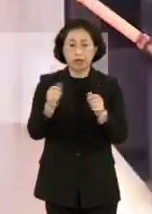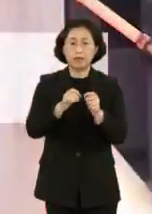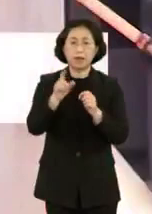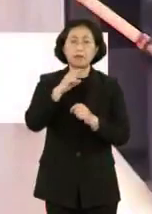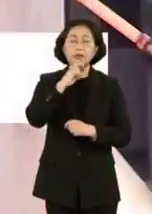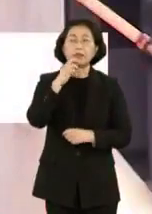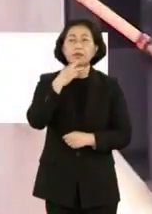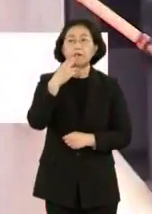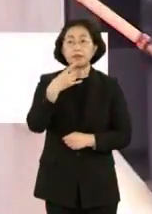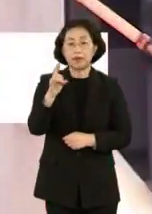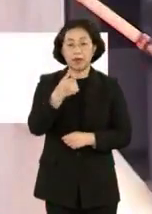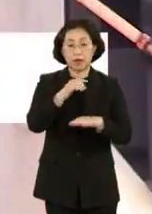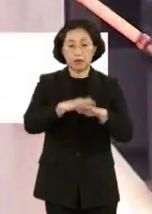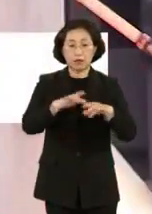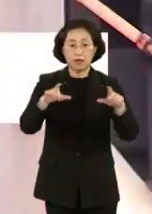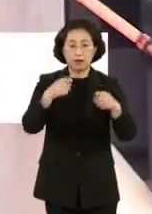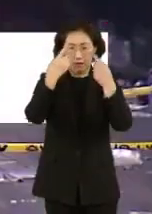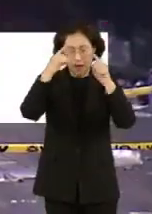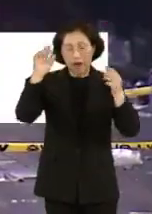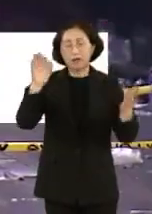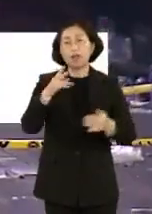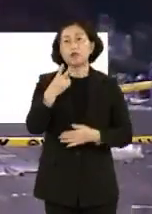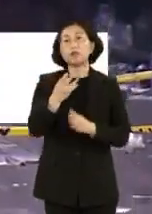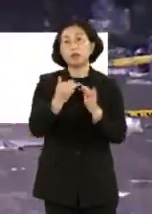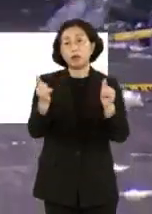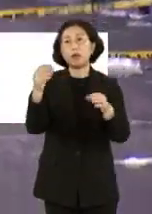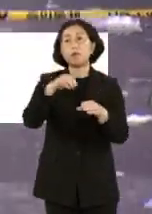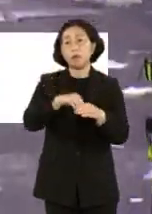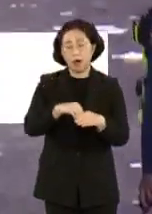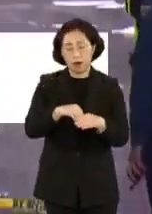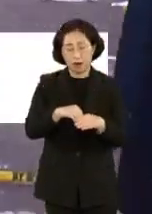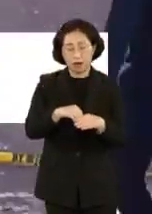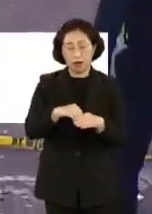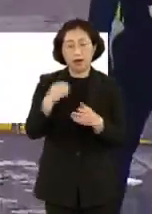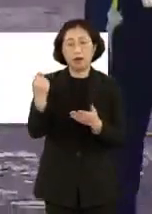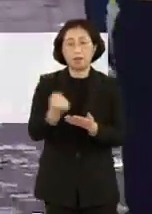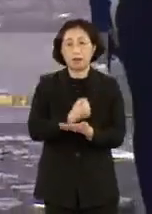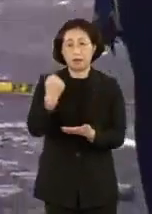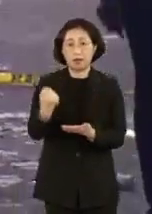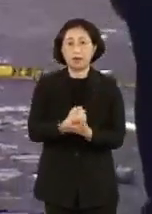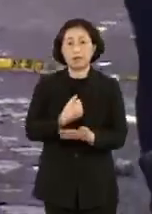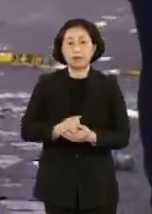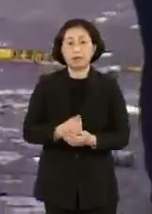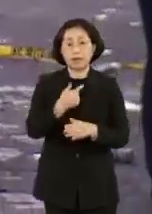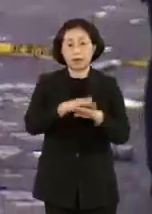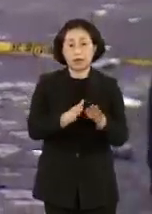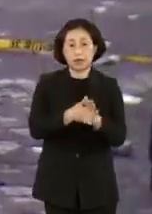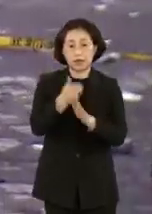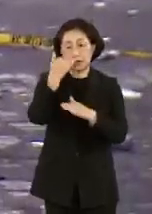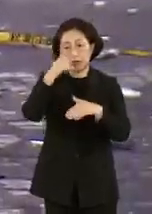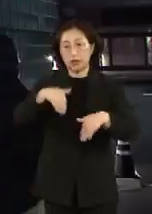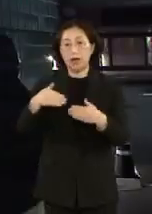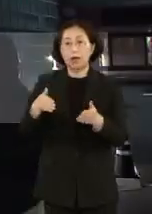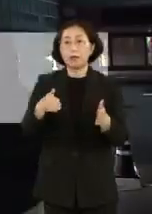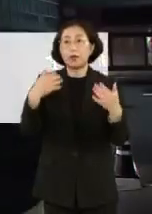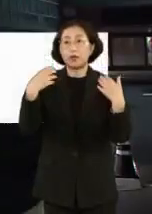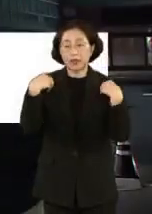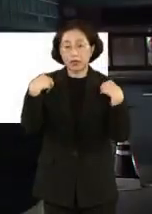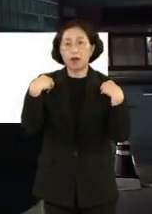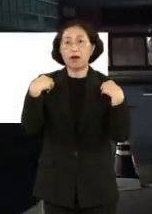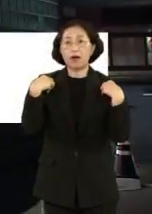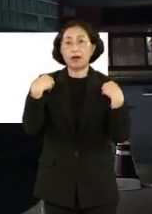30대인데다 대전에선 지역 대학생 2명이 포함된 걸로 알려져 안타까움을 더하고 있습니다. 대전시와 충남도가 시민 대상으로